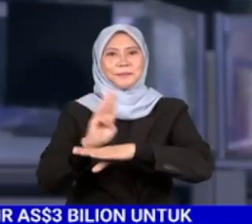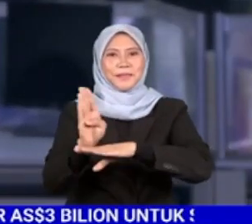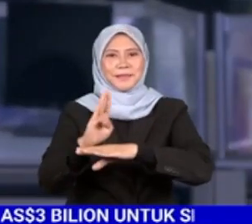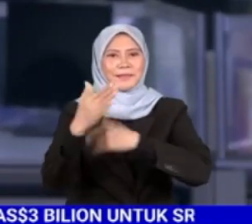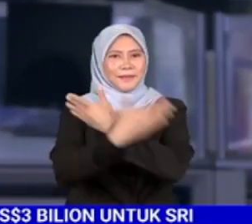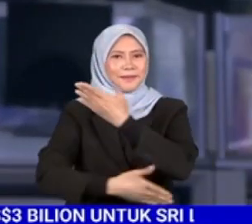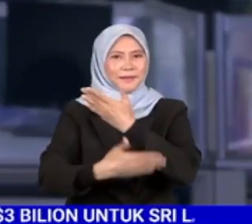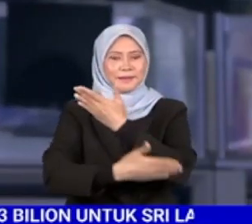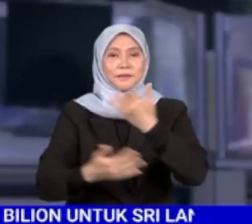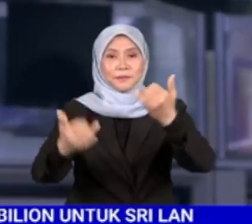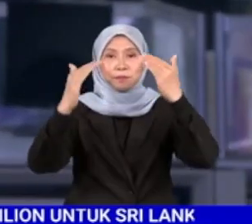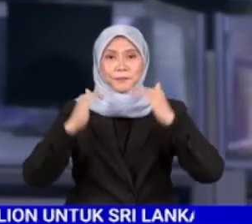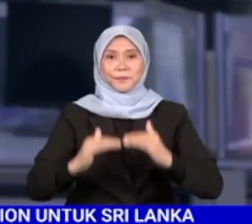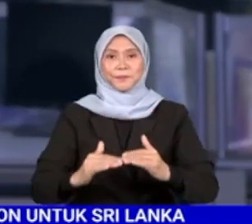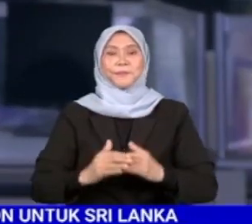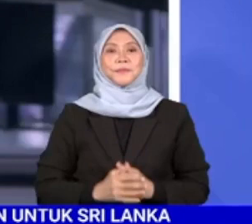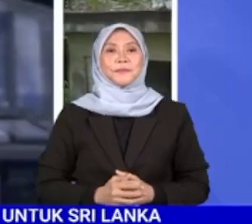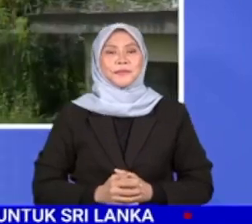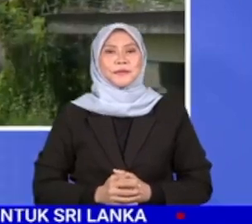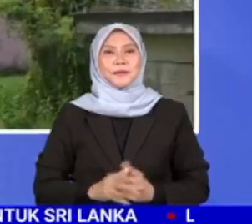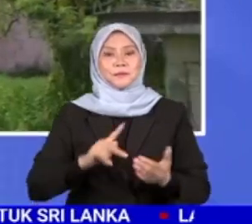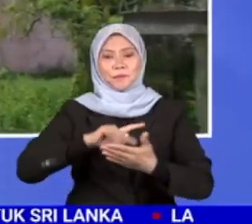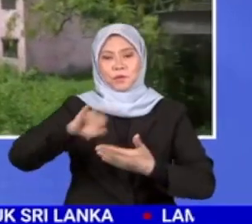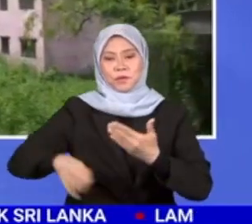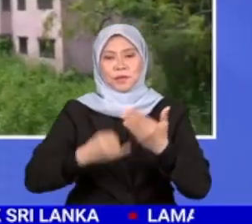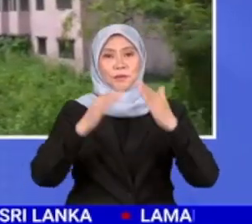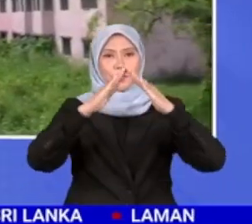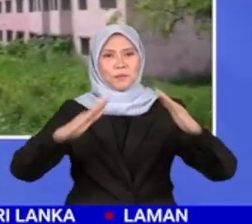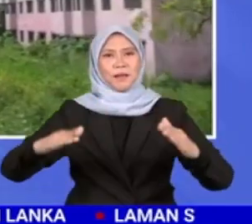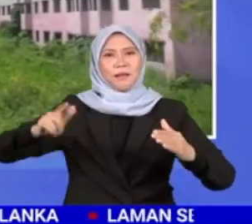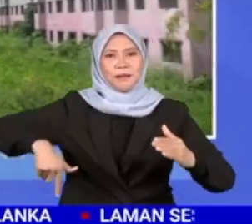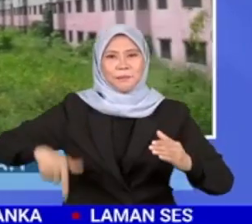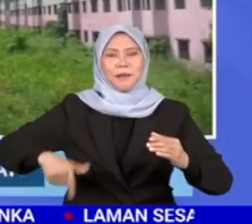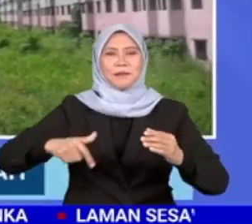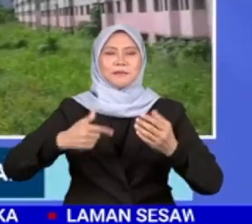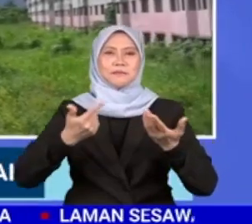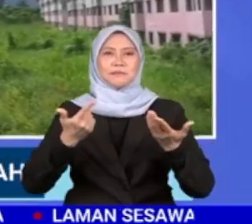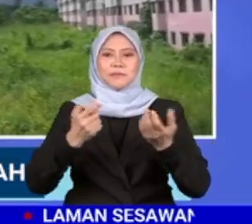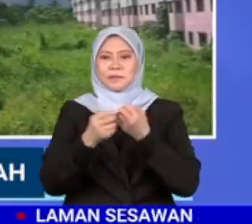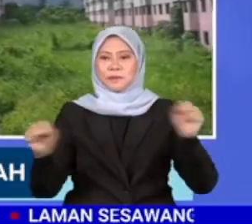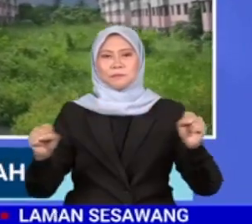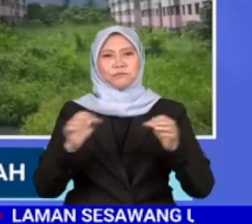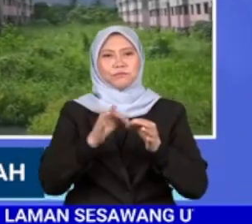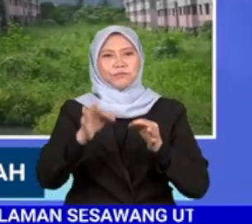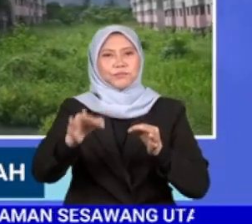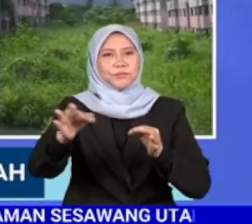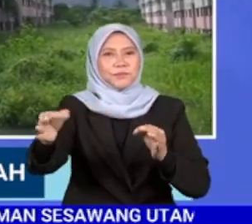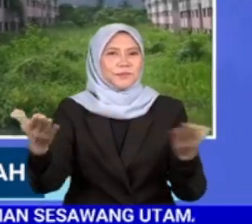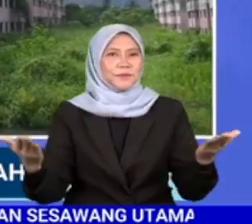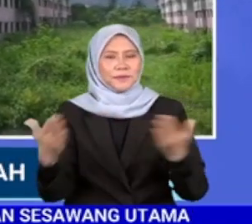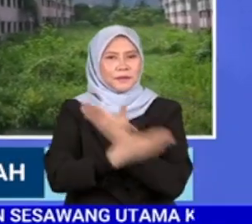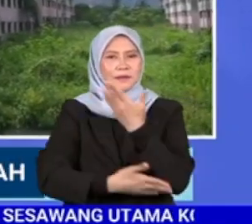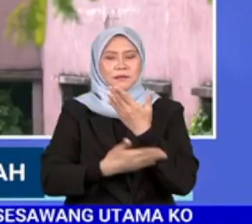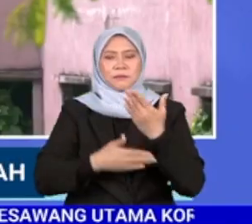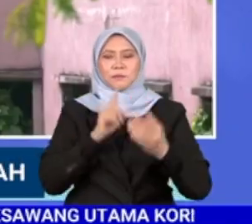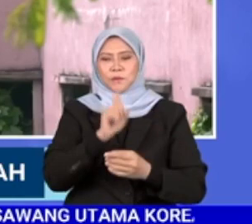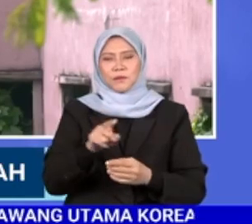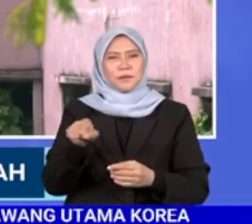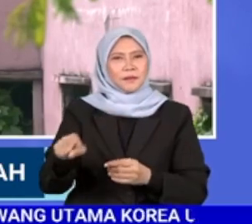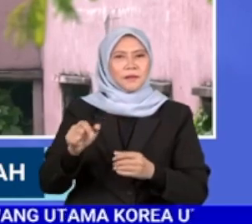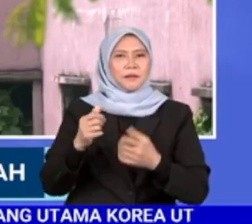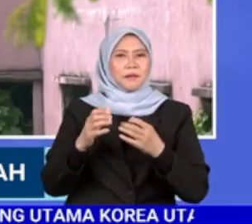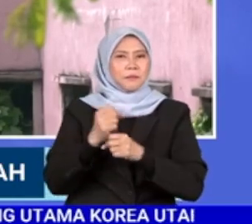Usahawan Negara. Kita ke perkembangan seterusnya. Projek perumahan lewat siap sakit dan terbengkalai di seluruh negara beri kesan tidak langsung